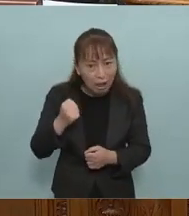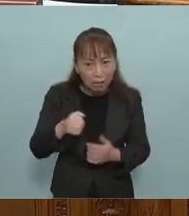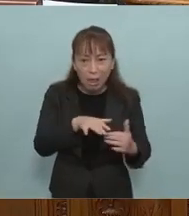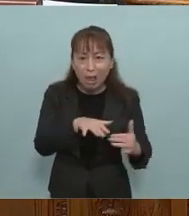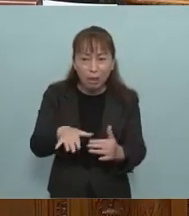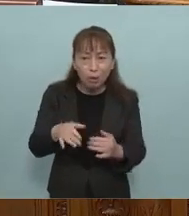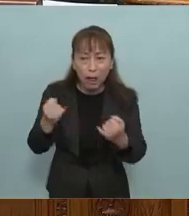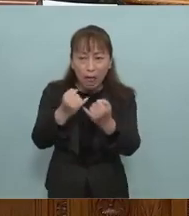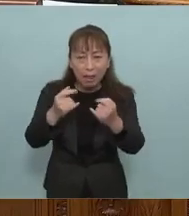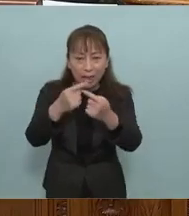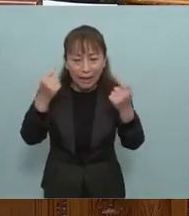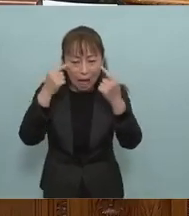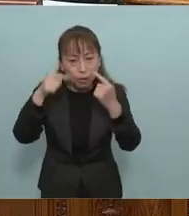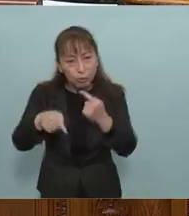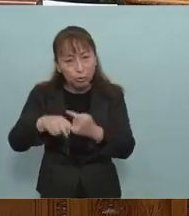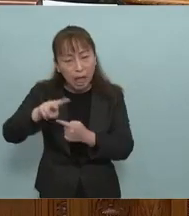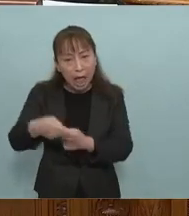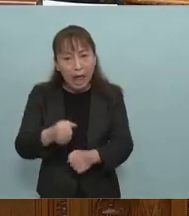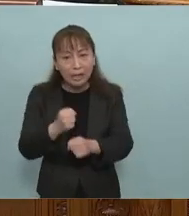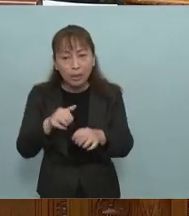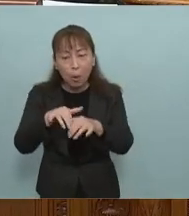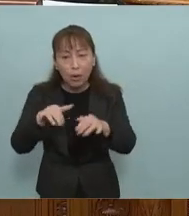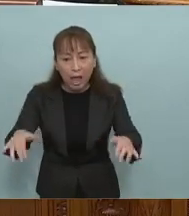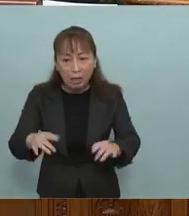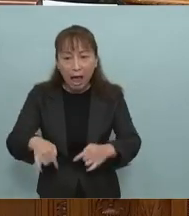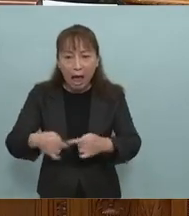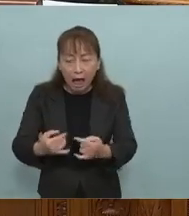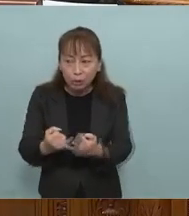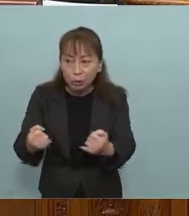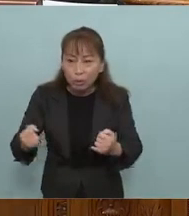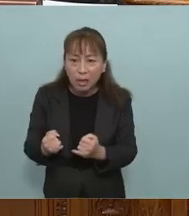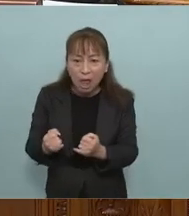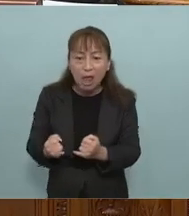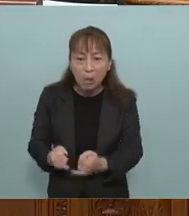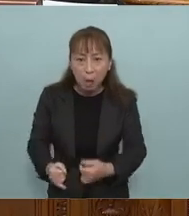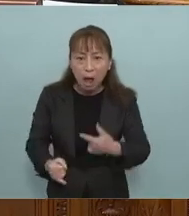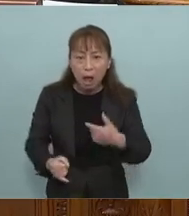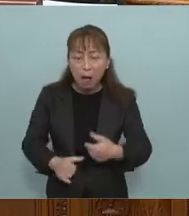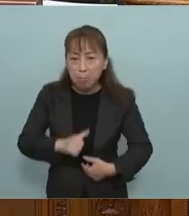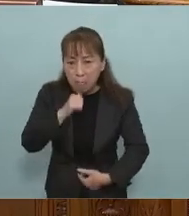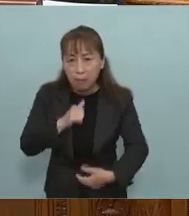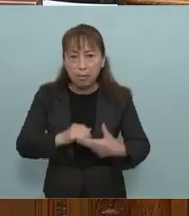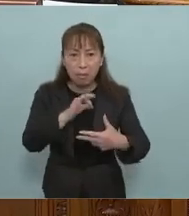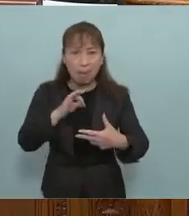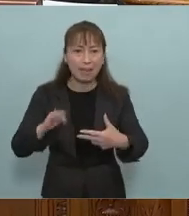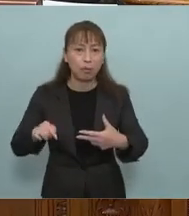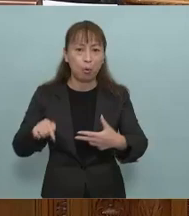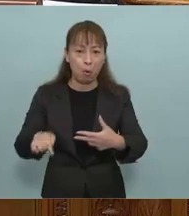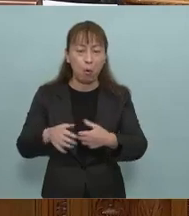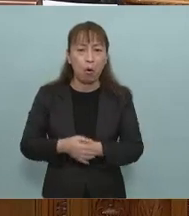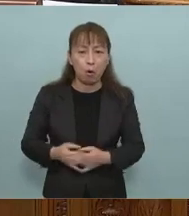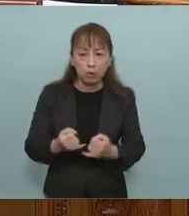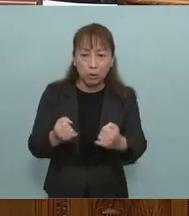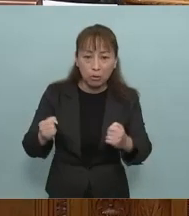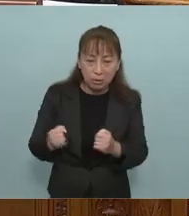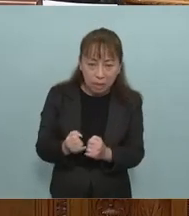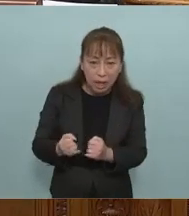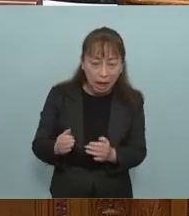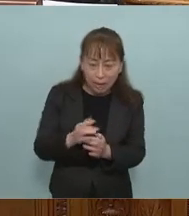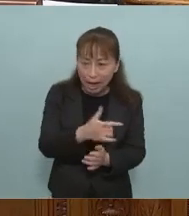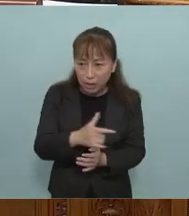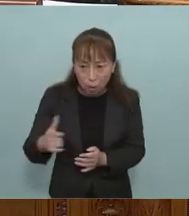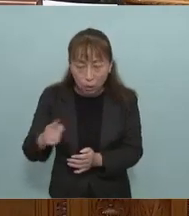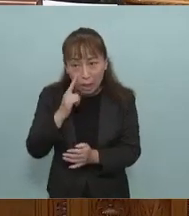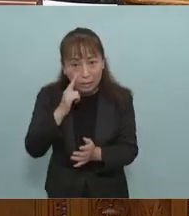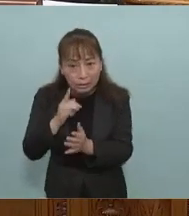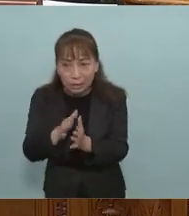学で理工系に入学する女子学生はわずか 7% です。女性の多様な視点で新た